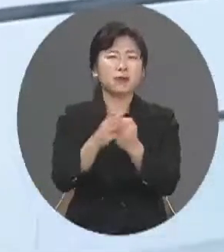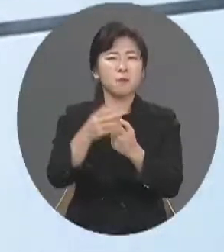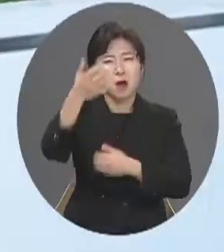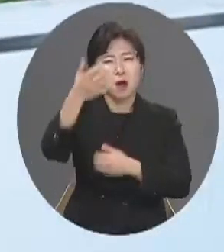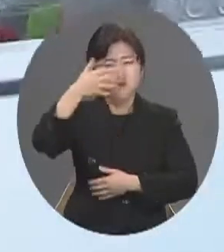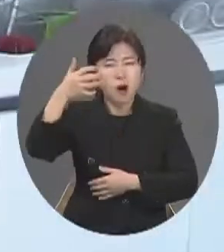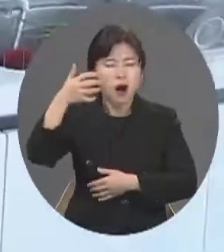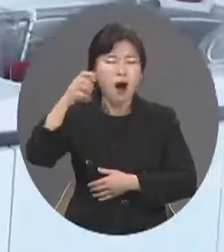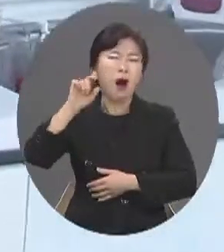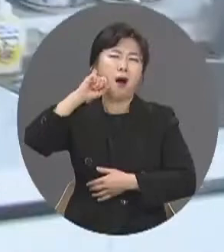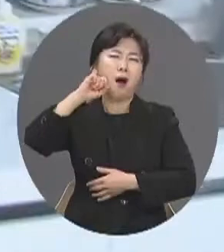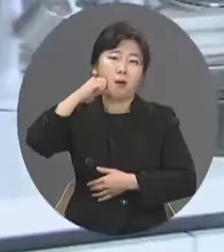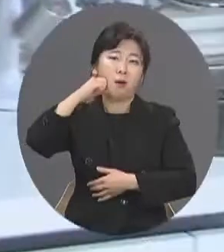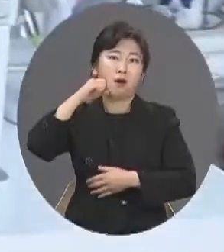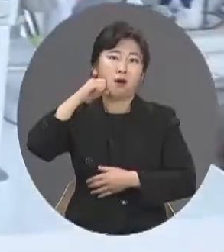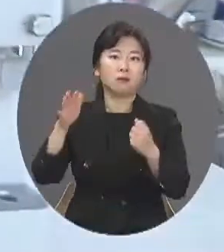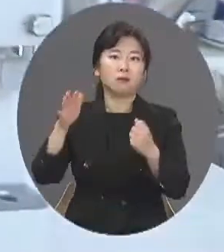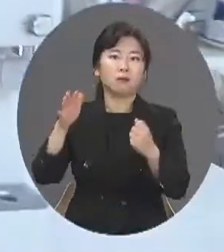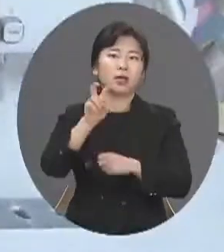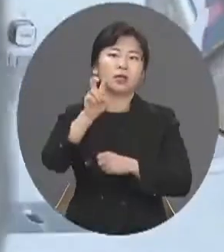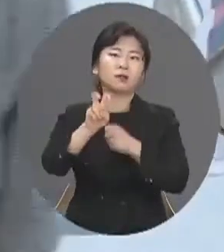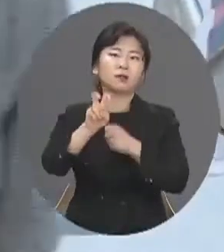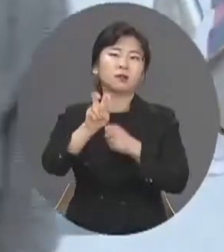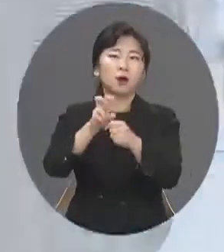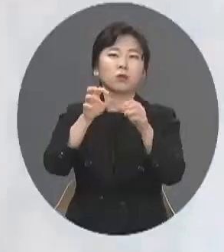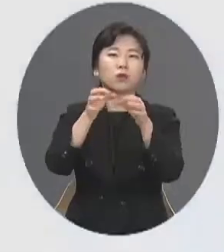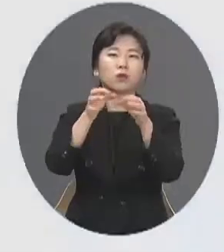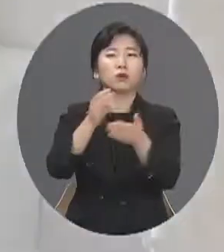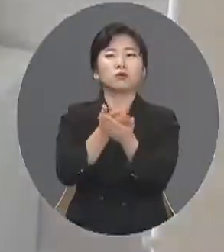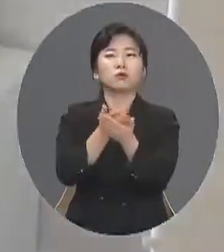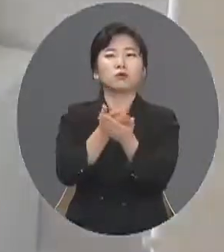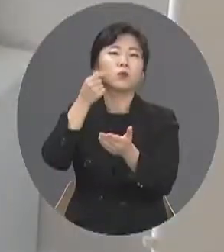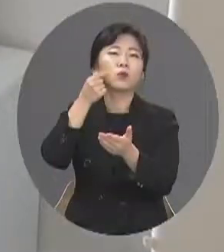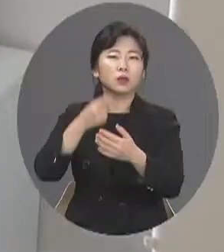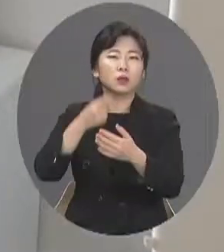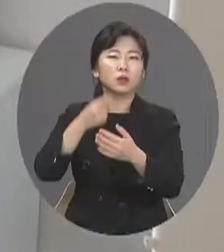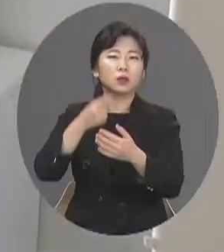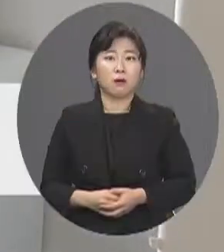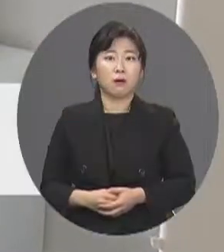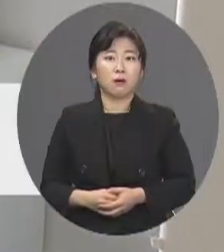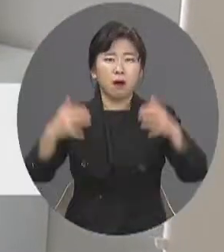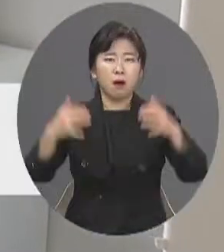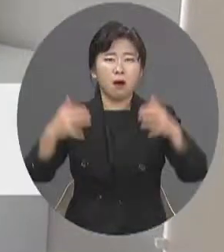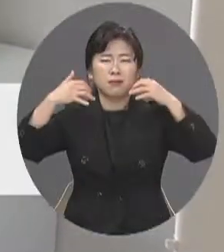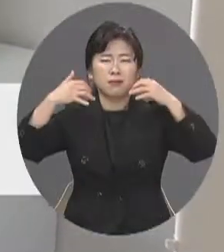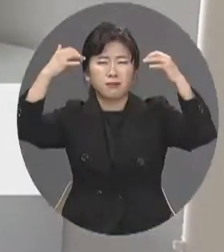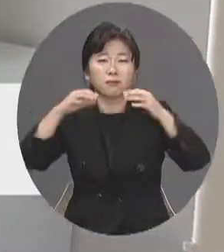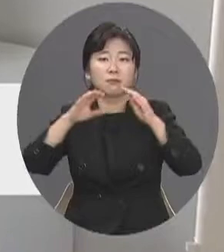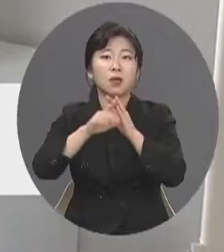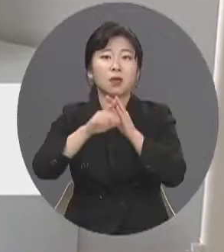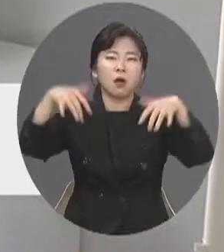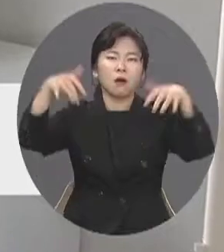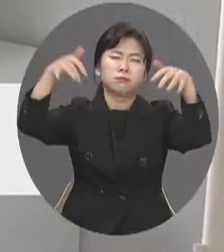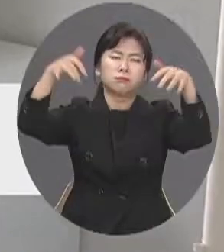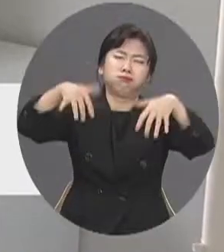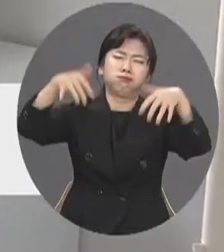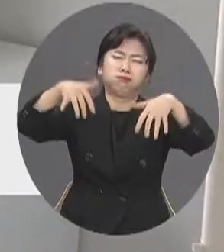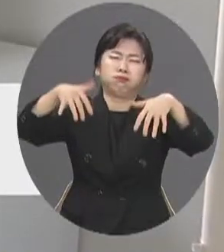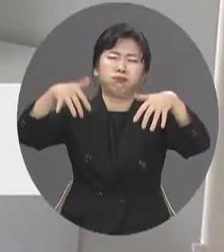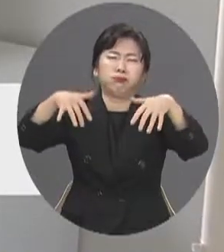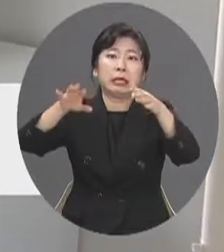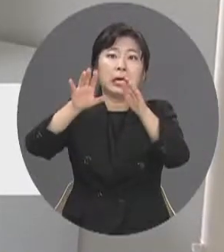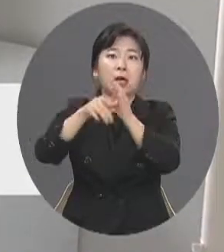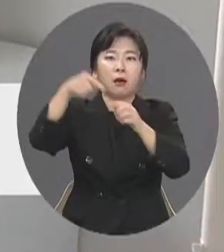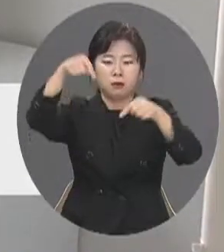20년간 제대로 된 리모델링도 차 못했던 겁니다 요런 때 피도 많이 하잖아요 그때 우리 엄청 케